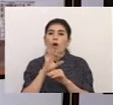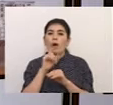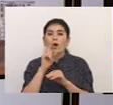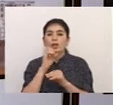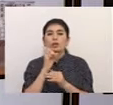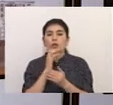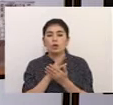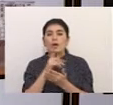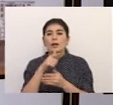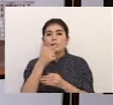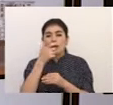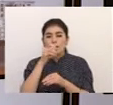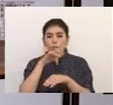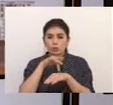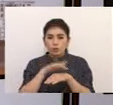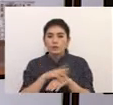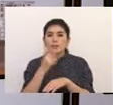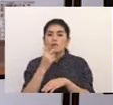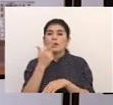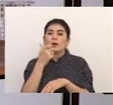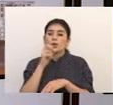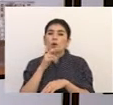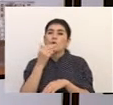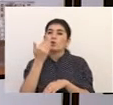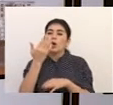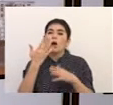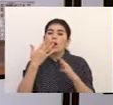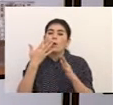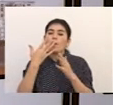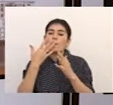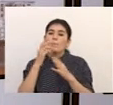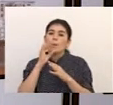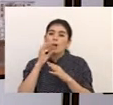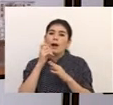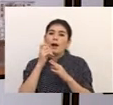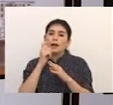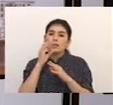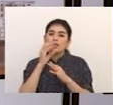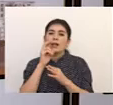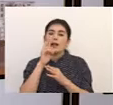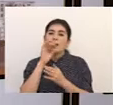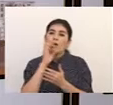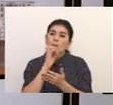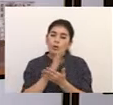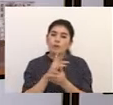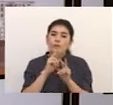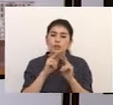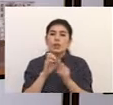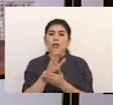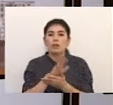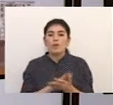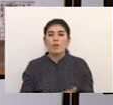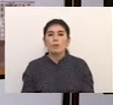bor. Gap shu yerda tugaydi va ikkinchi gap ular orasida bebaho xazinalar ham bor deya davom